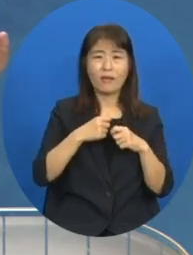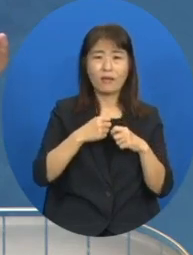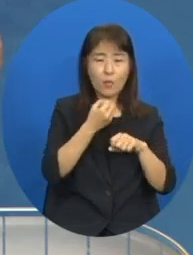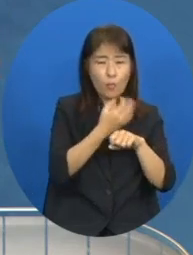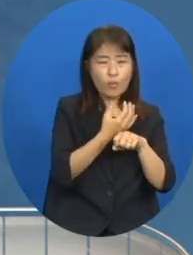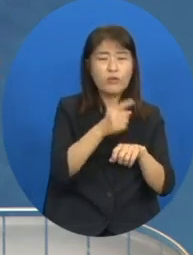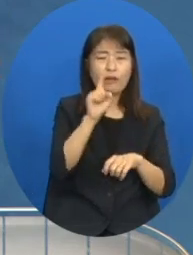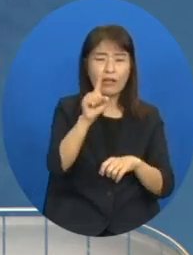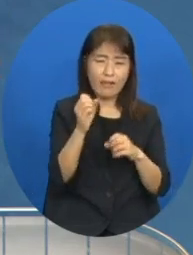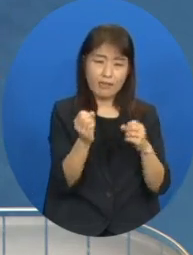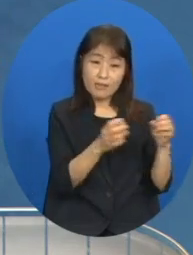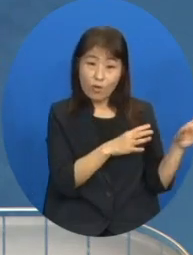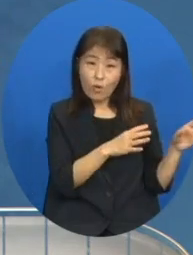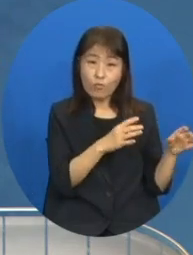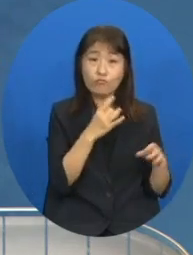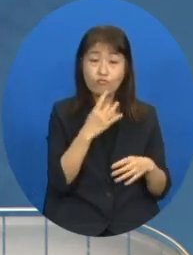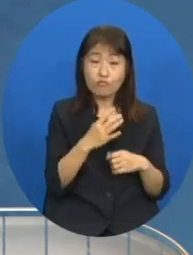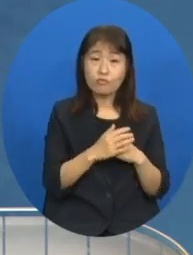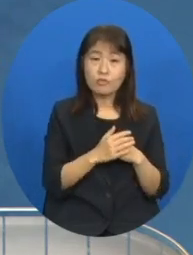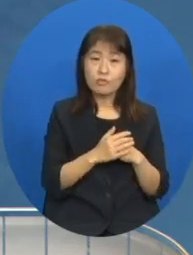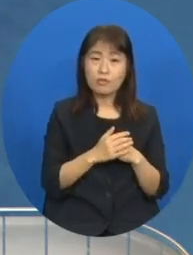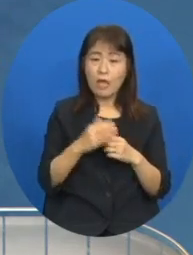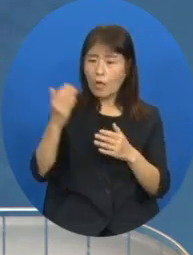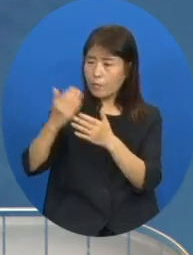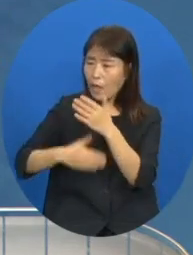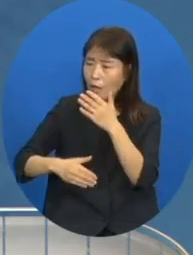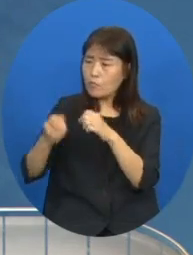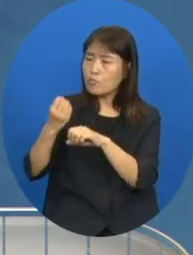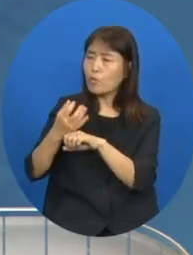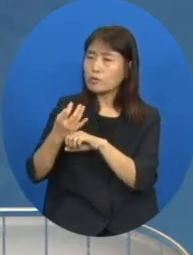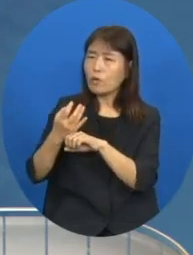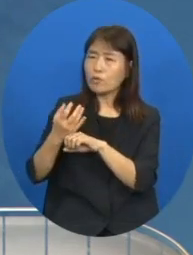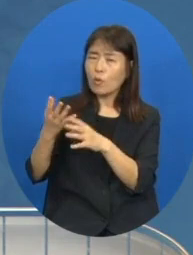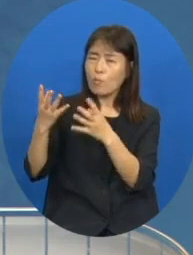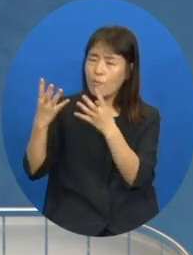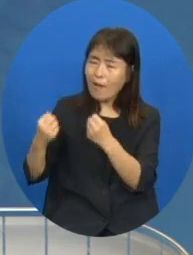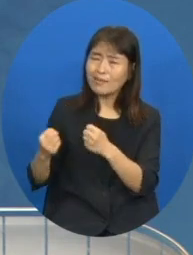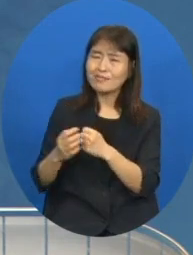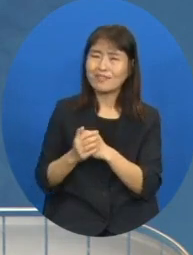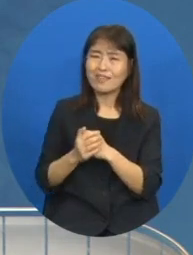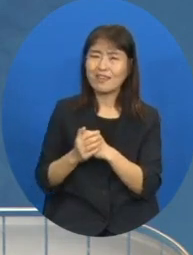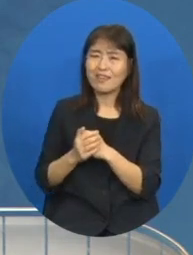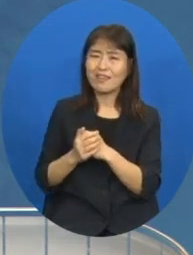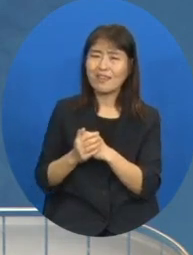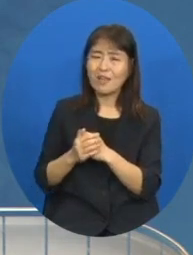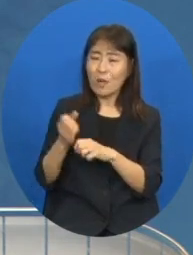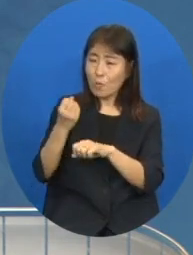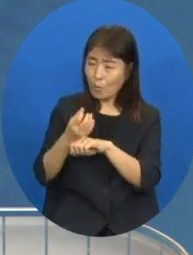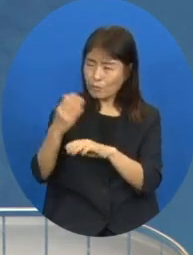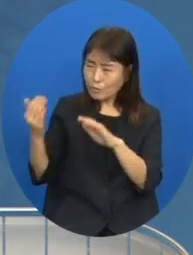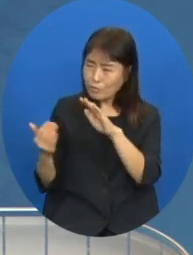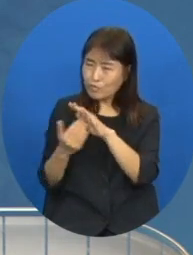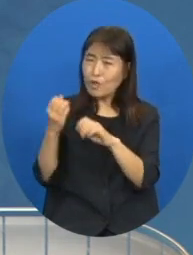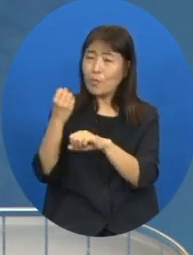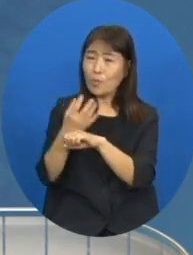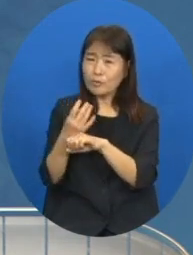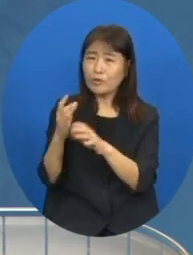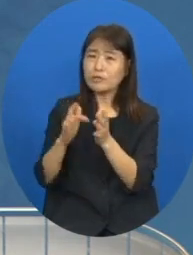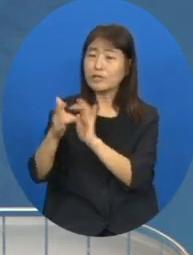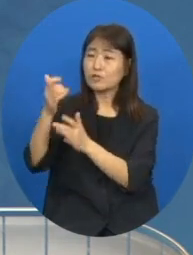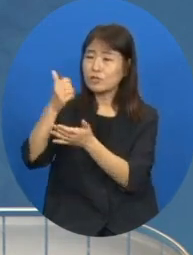잃어버린 것뿐인데, 남은 보석이 너무 많은데, 보석 중에 보석인 예수님이 나와 같이 계신데 내가